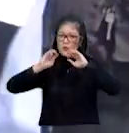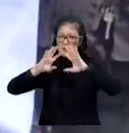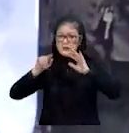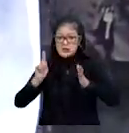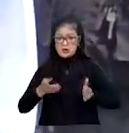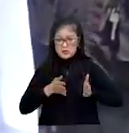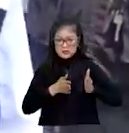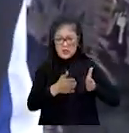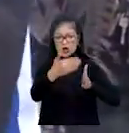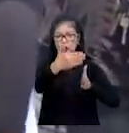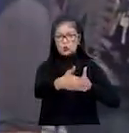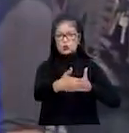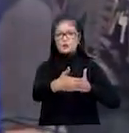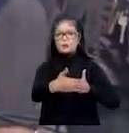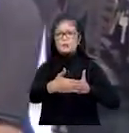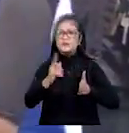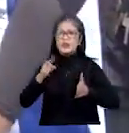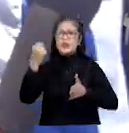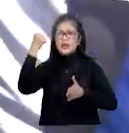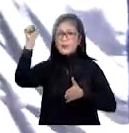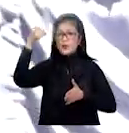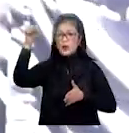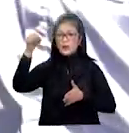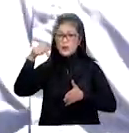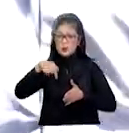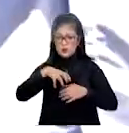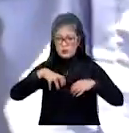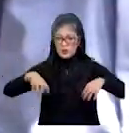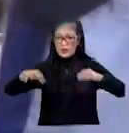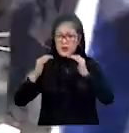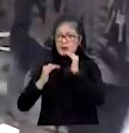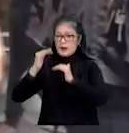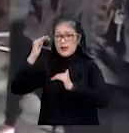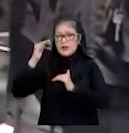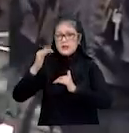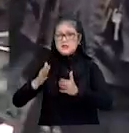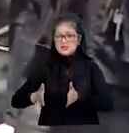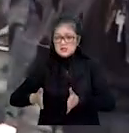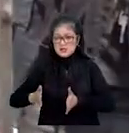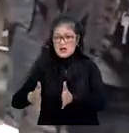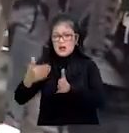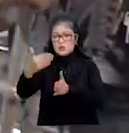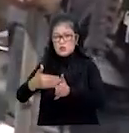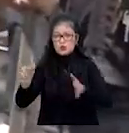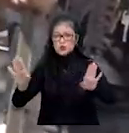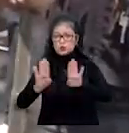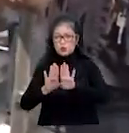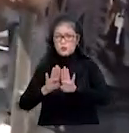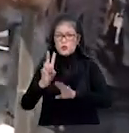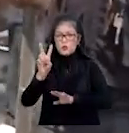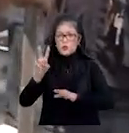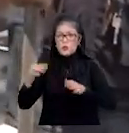juga demonstrasi terhadap penolakan kenaikan bahan bakar minyak ini sempat melakukan penutupan jalan dua jalur